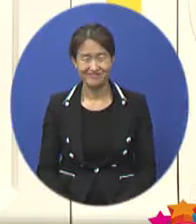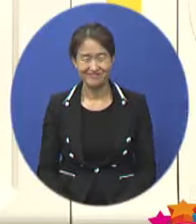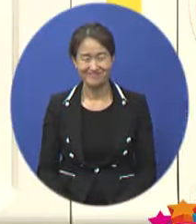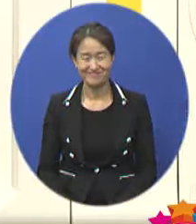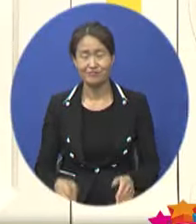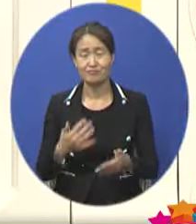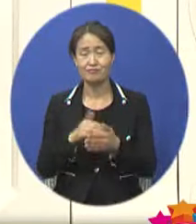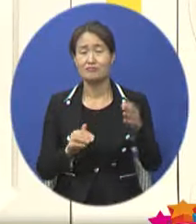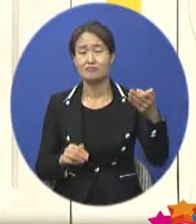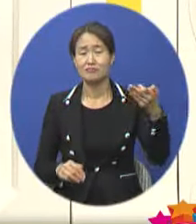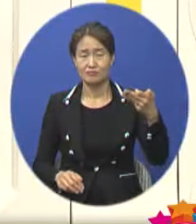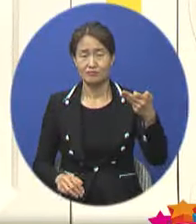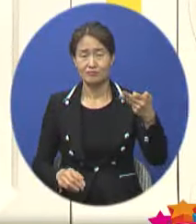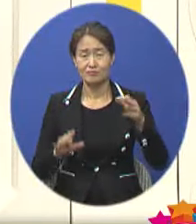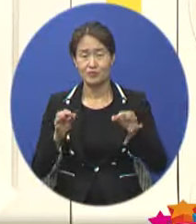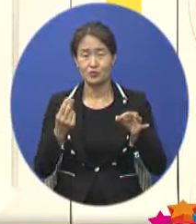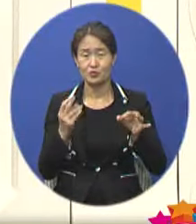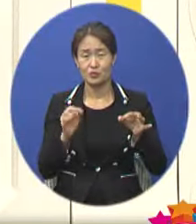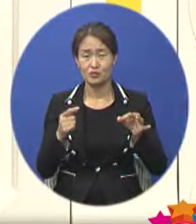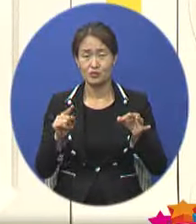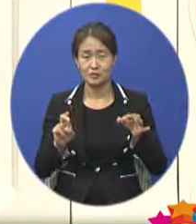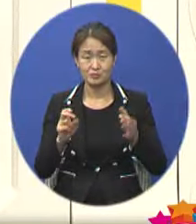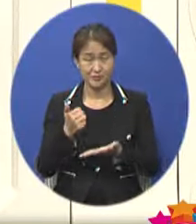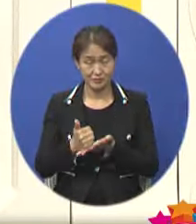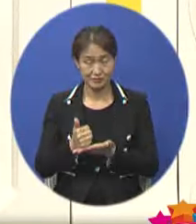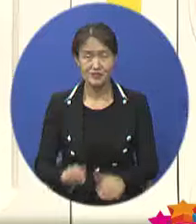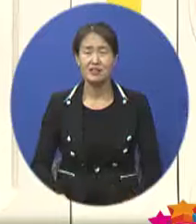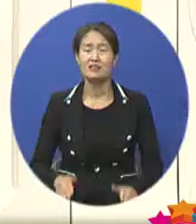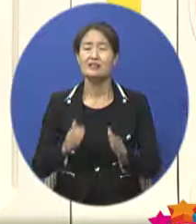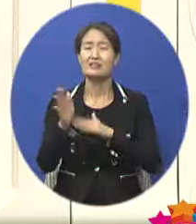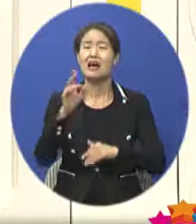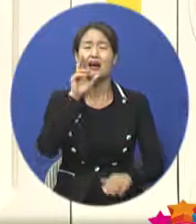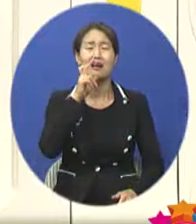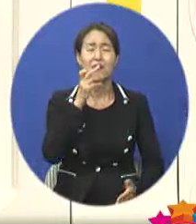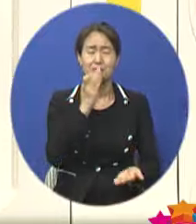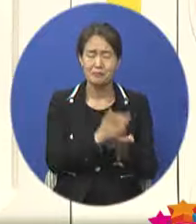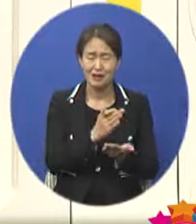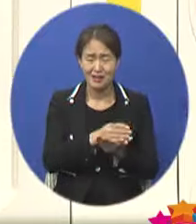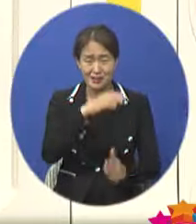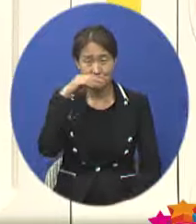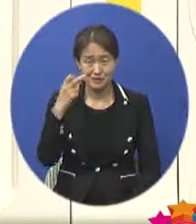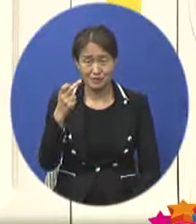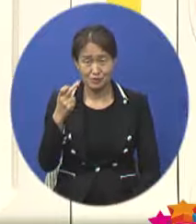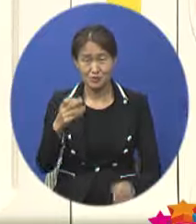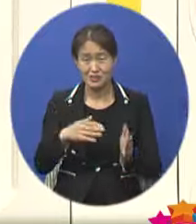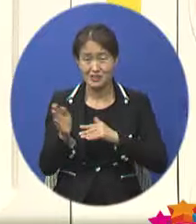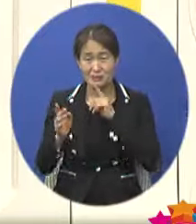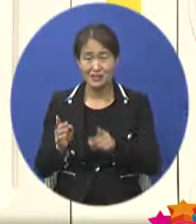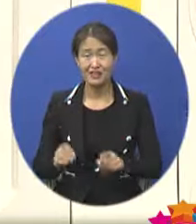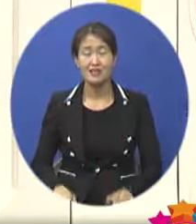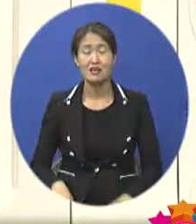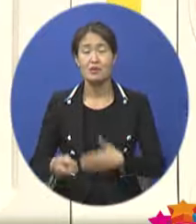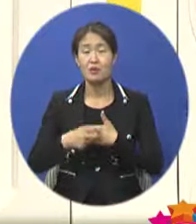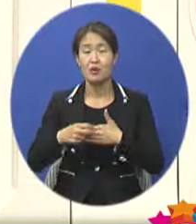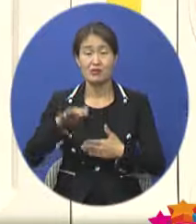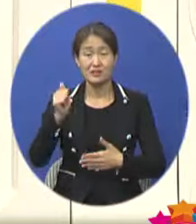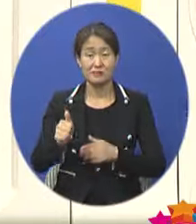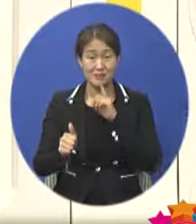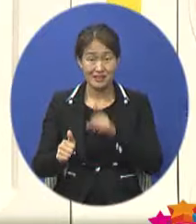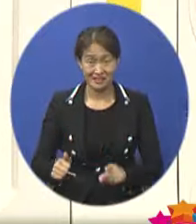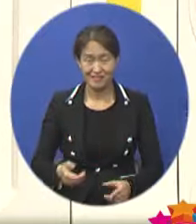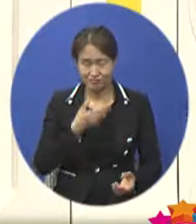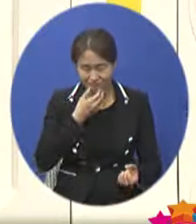두구두구두구두! 오, 13번 우리 김용남님. 네, 이사하셨던 우리 김용남님. 네, 아유, 축하드립니다. 예, 병원 실장님이시죠? 네, 저희가